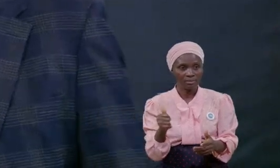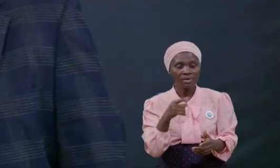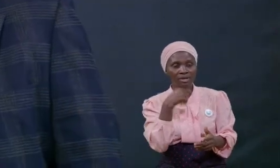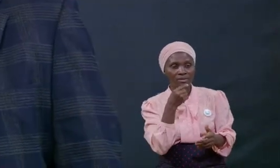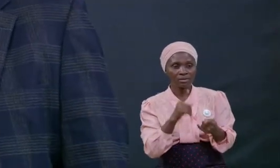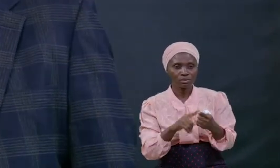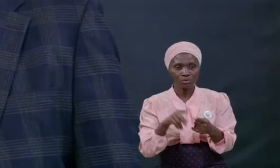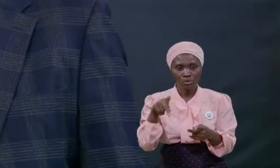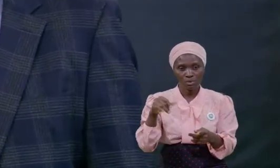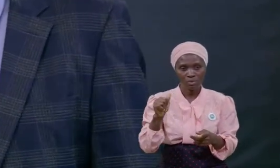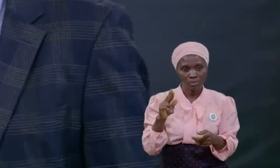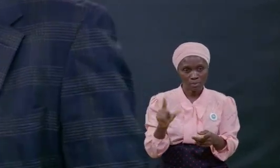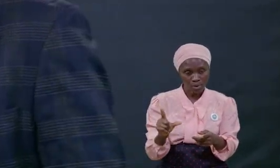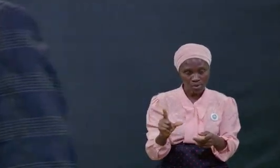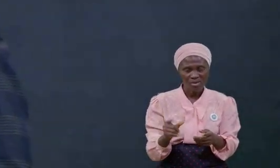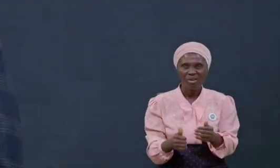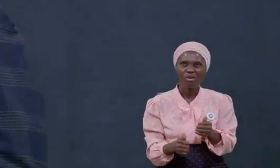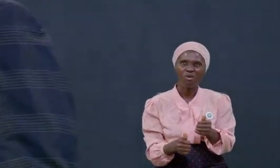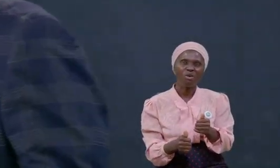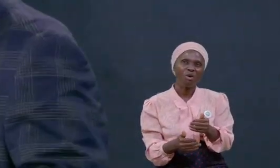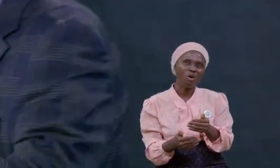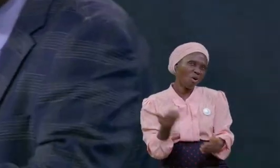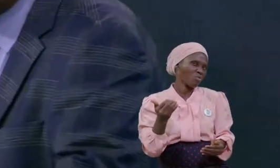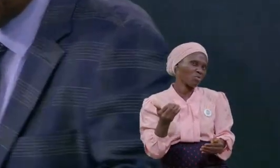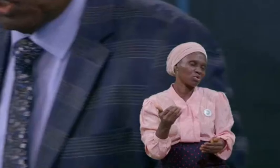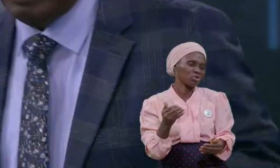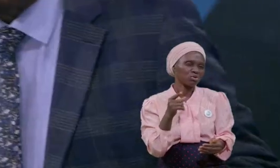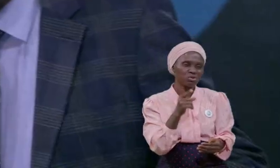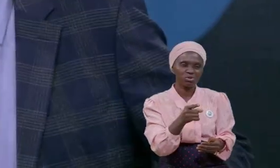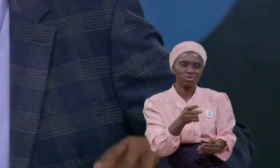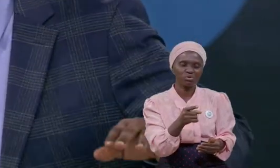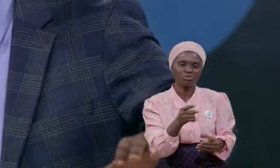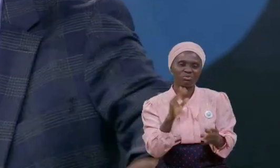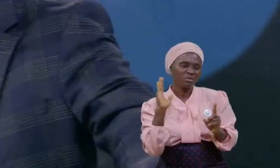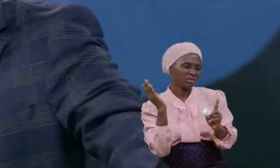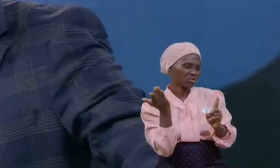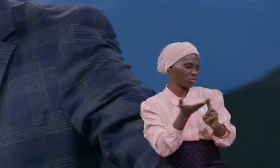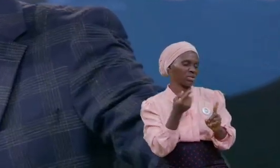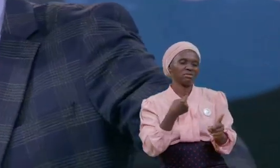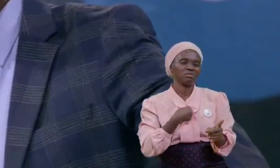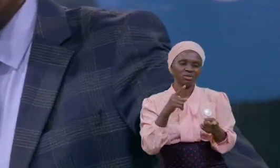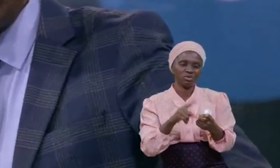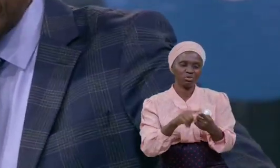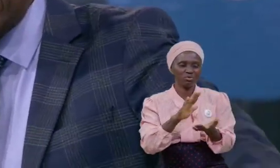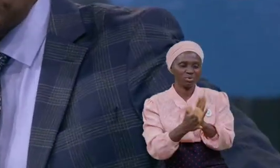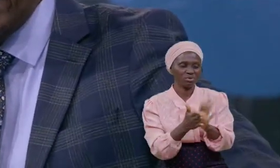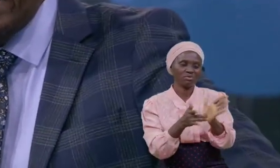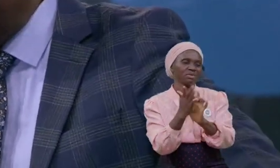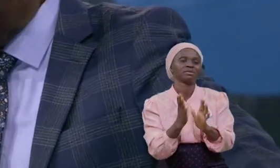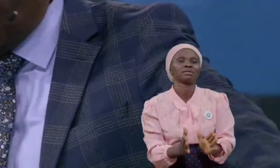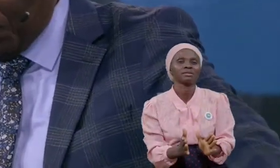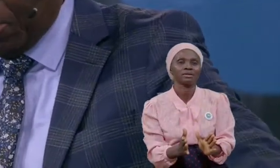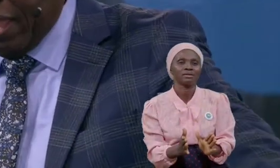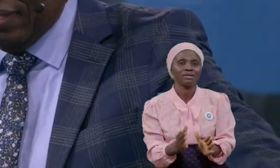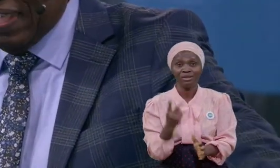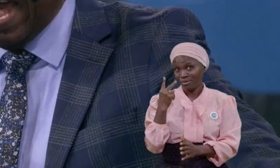tu vas bientôt me persuader de devenir chrétien. Vous voyez ce que